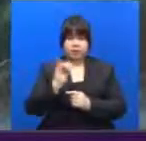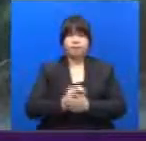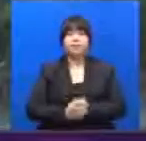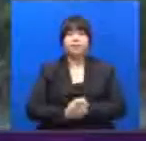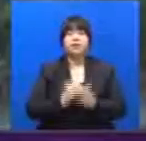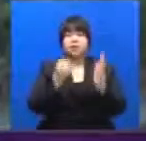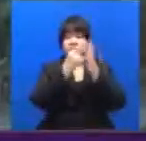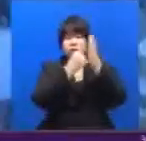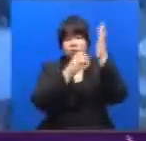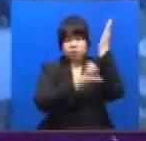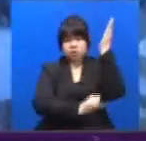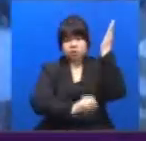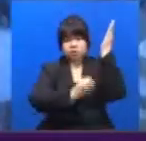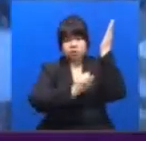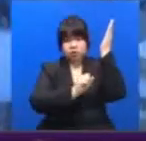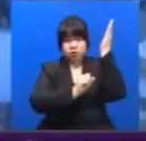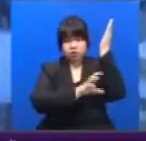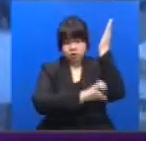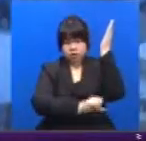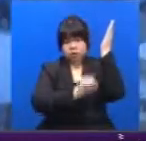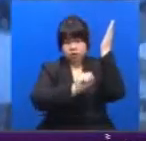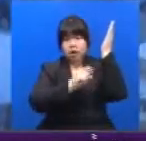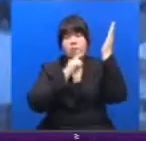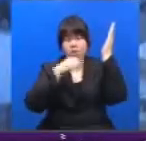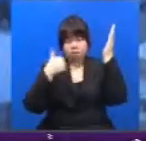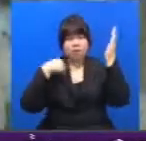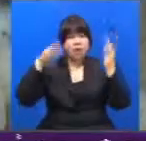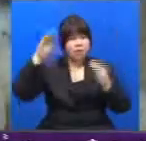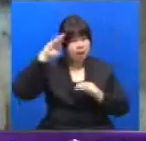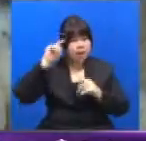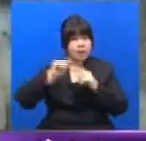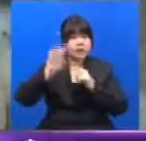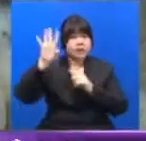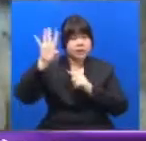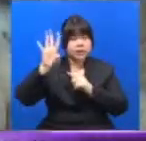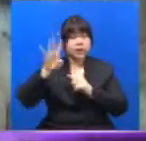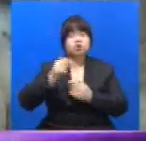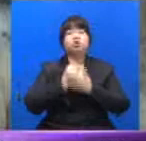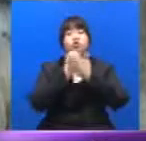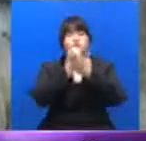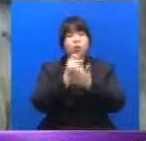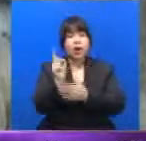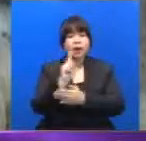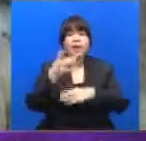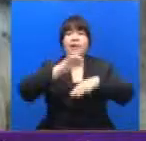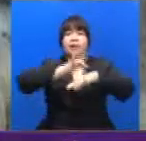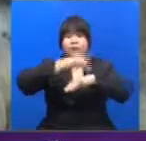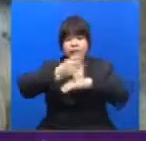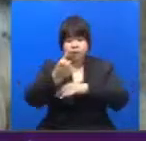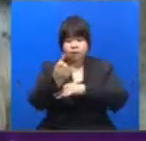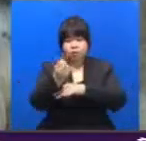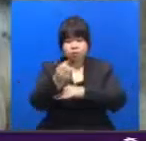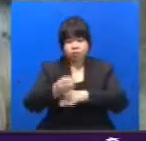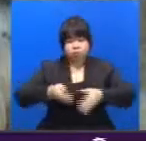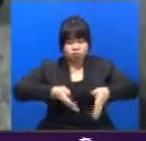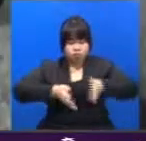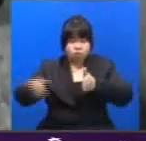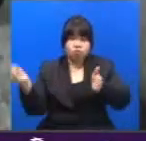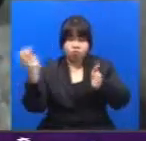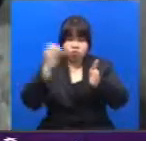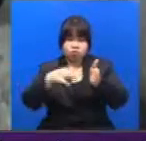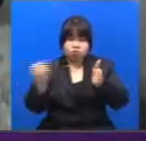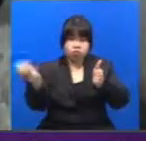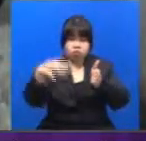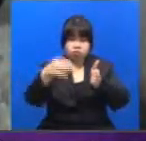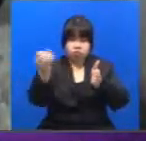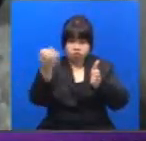ส่วทจงอดสงคลากองทพภาทิเสียรวมกับชุมชนโยนสาร จุลินสีก้อนหรออีเอมบอนในคลองตุโยงซึ่ล้มรอบเกา